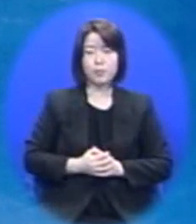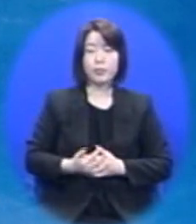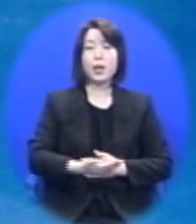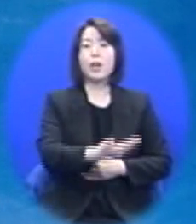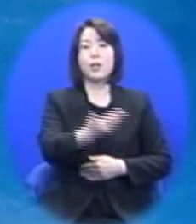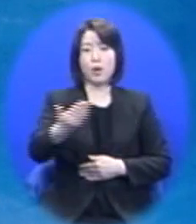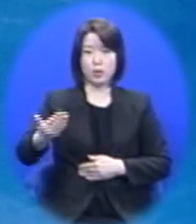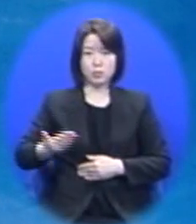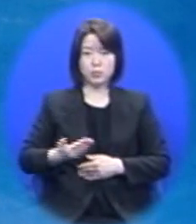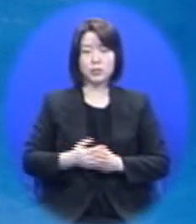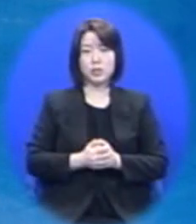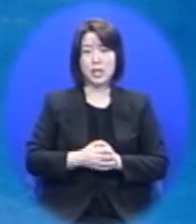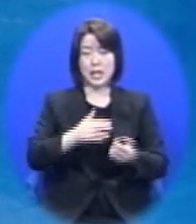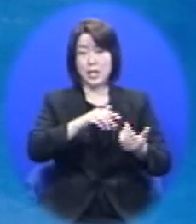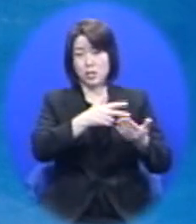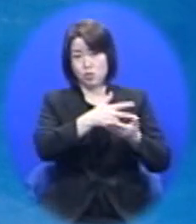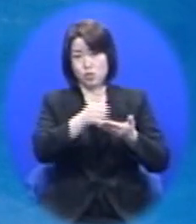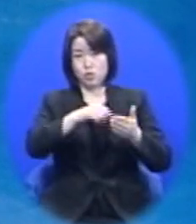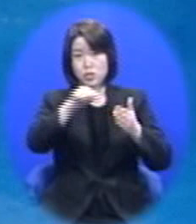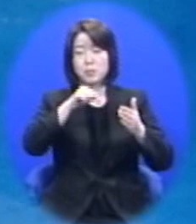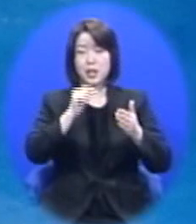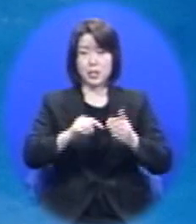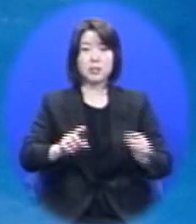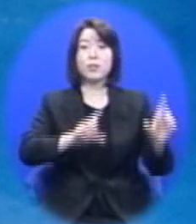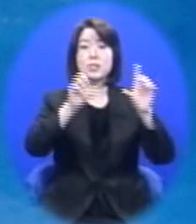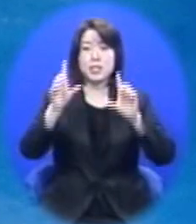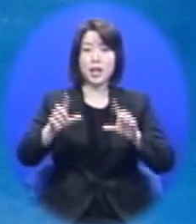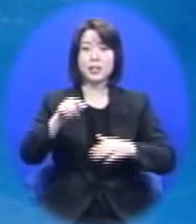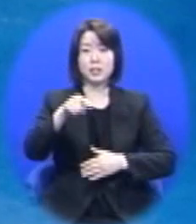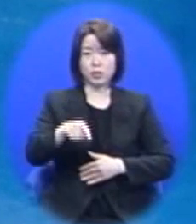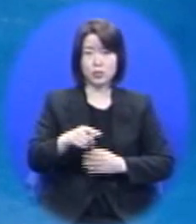여러분, 주님 안에서 사는 것이